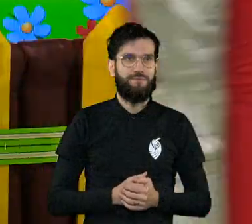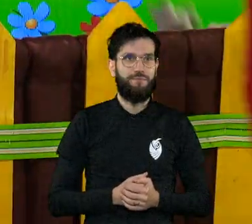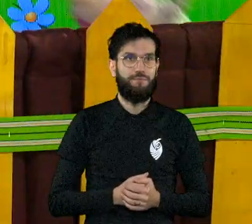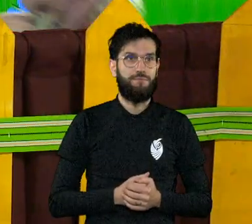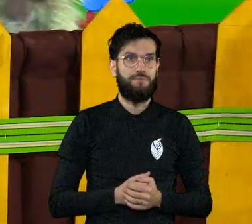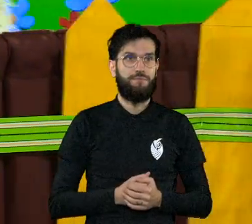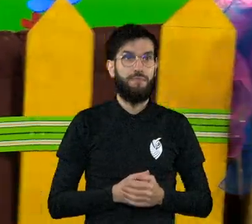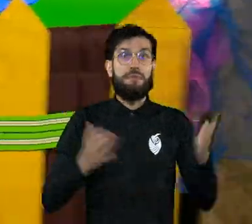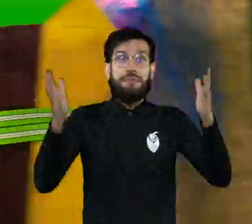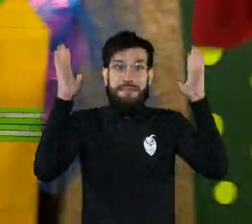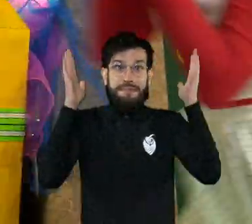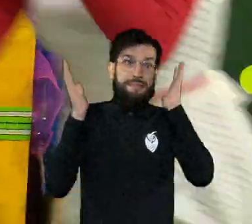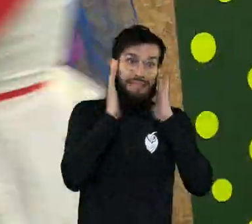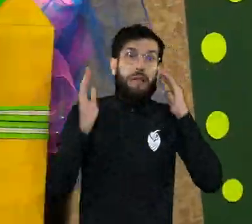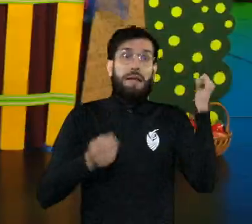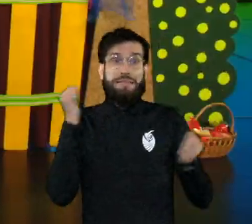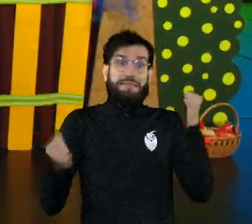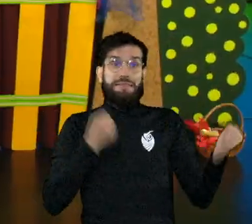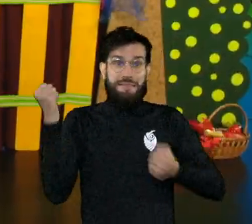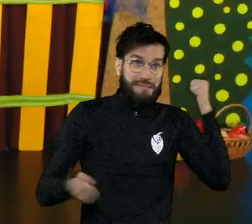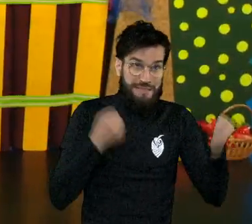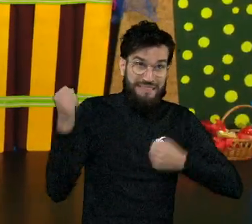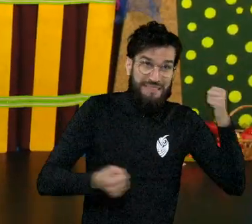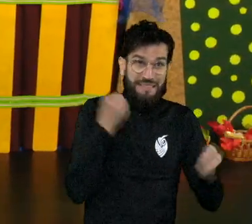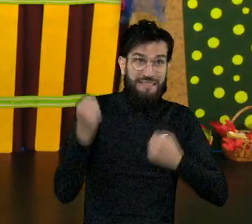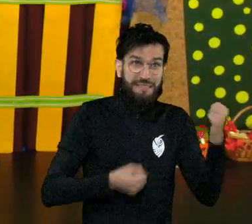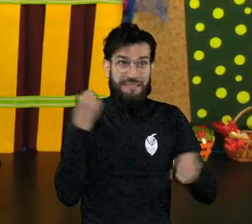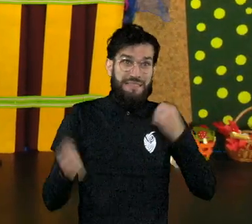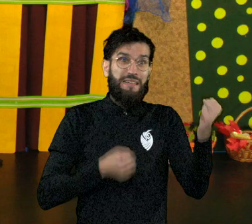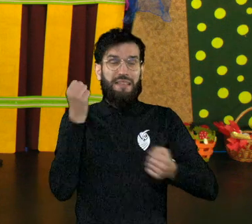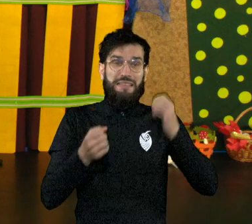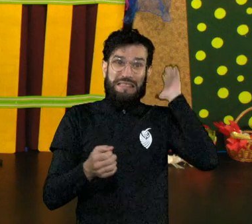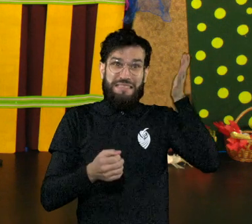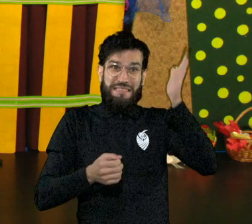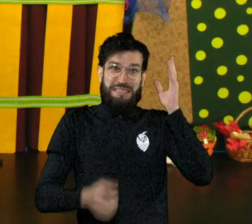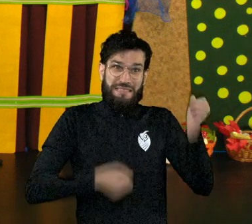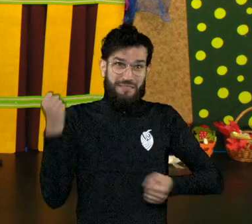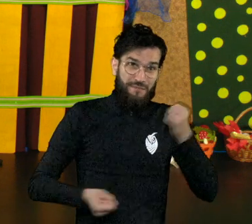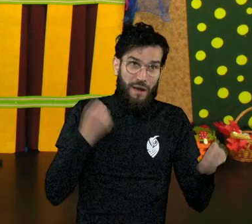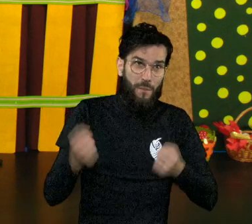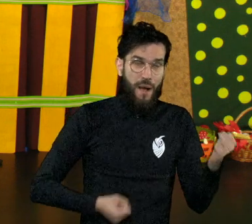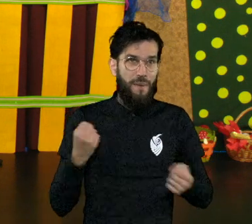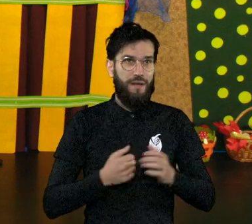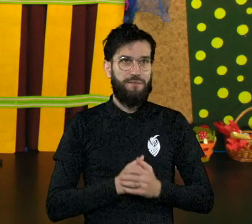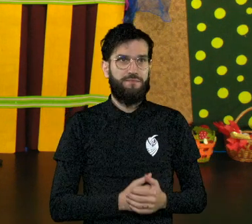Pomoc! A skrýv sa, kde sa skrýjem? Našla ma, bežím ďalej!